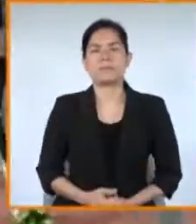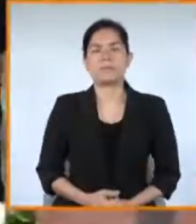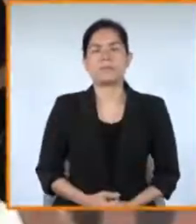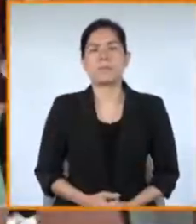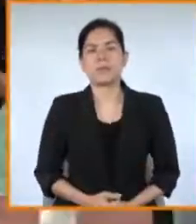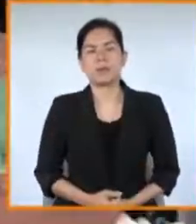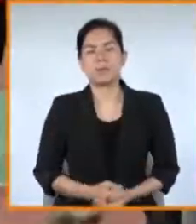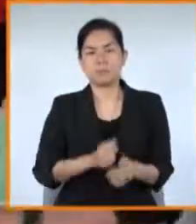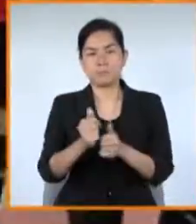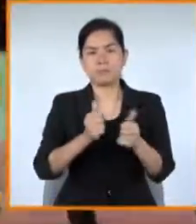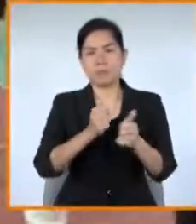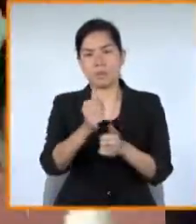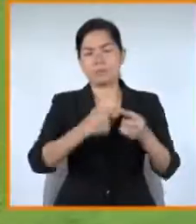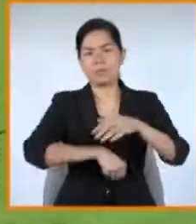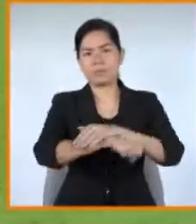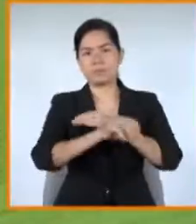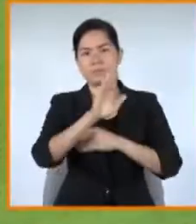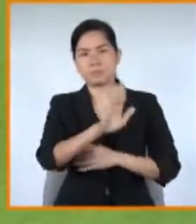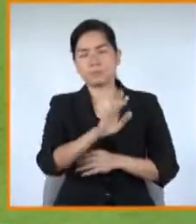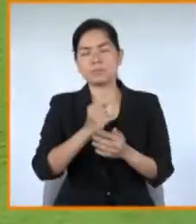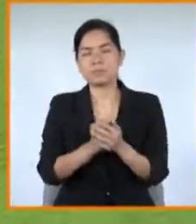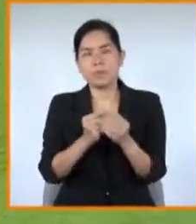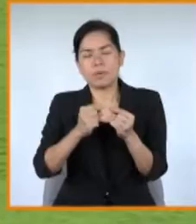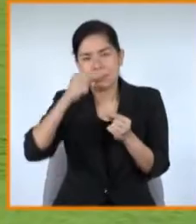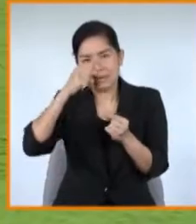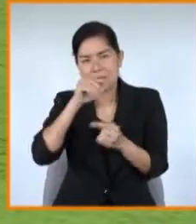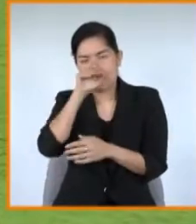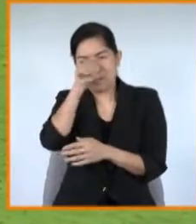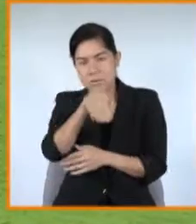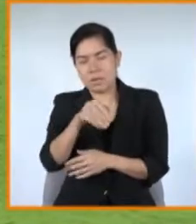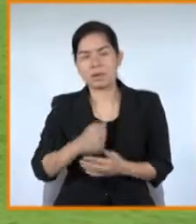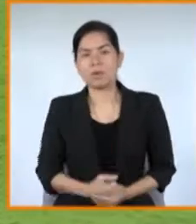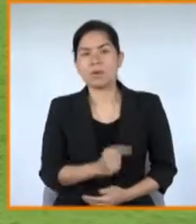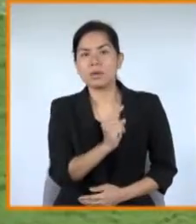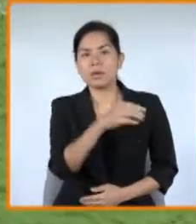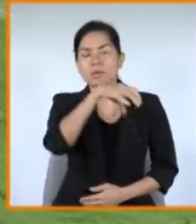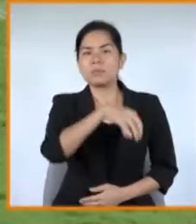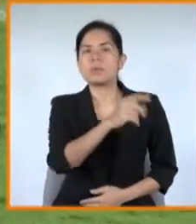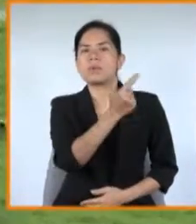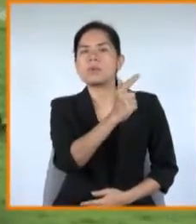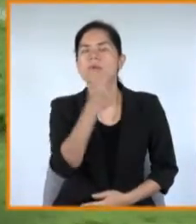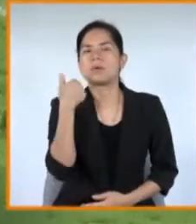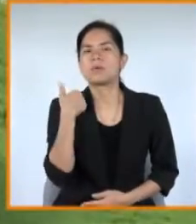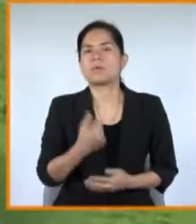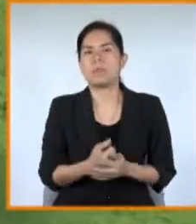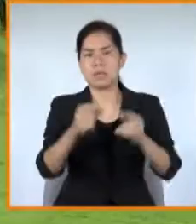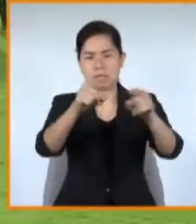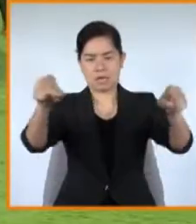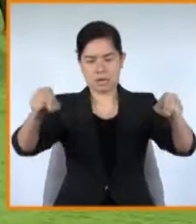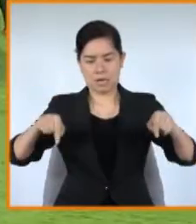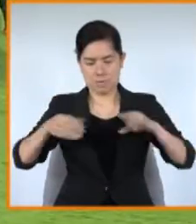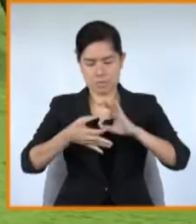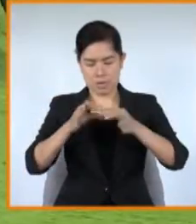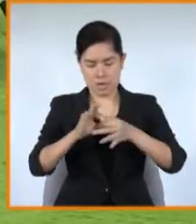ไฮไลท์ฟุตบอลน็อกเอาท์เมืองไทยช้าง FA ครับรอบ8ทีมนะครับเริ่มกันที่ SCG เมืองทองต้องใช้สนามราชมังคลากีฬาสถานแล้วครับพบกับชล